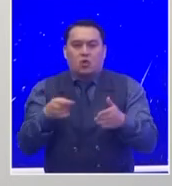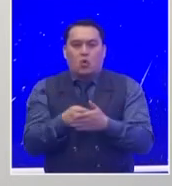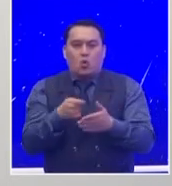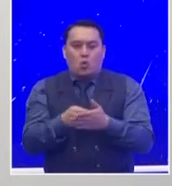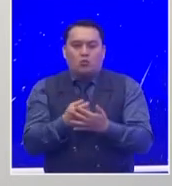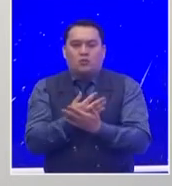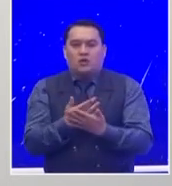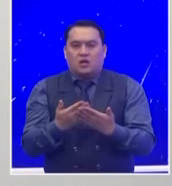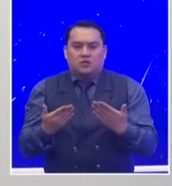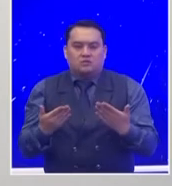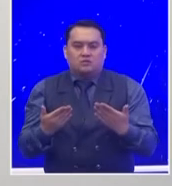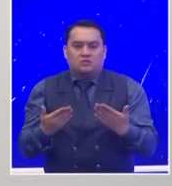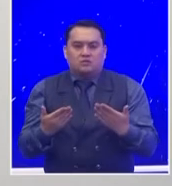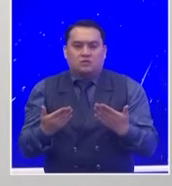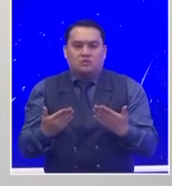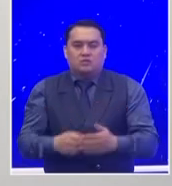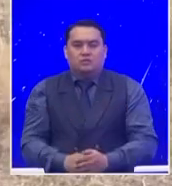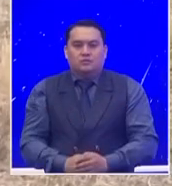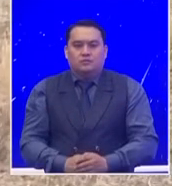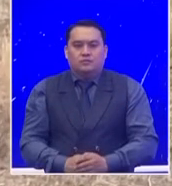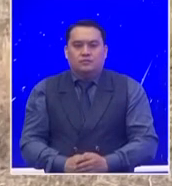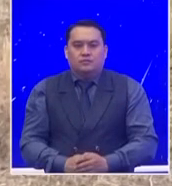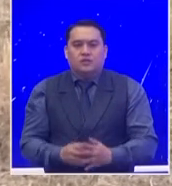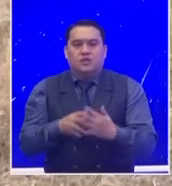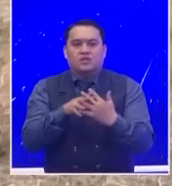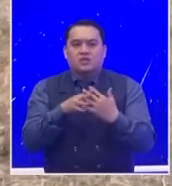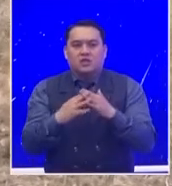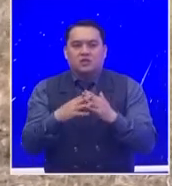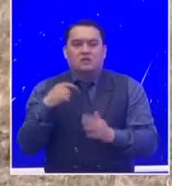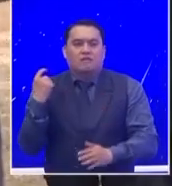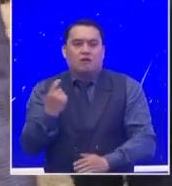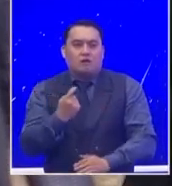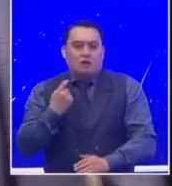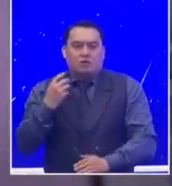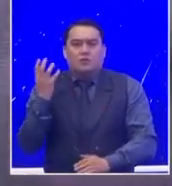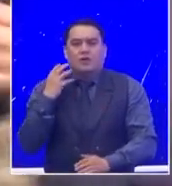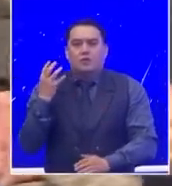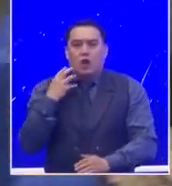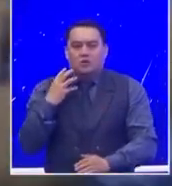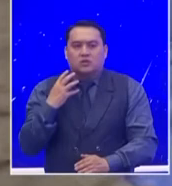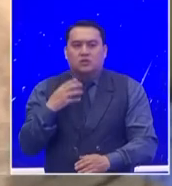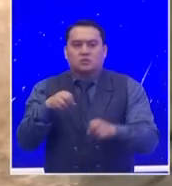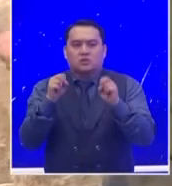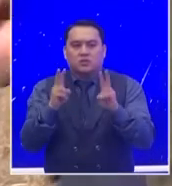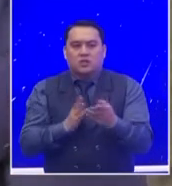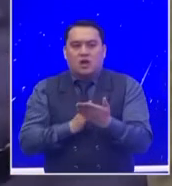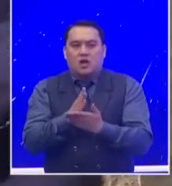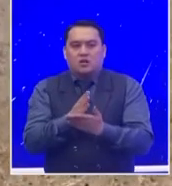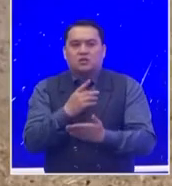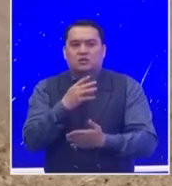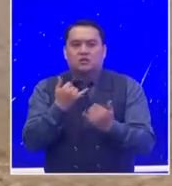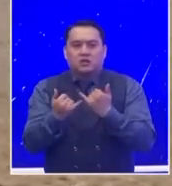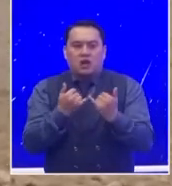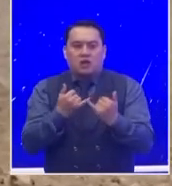культур, овощных культур и бахчевых культур. Крестьянское хозяйство Кызылшоқы Кирблакского района специализируется на зерновых.